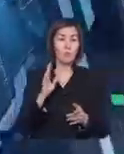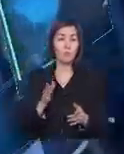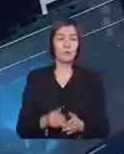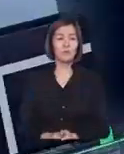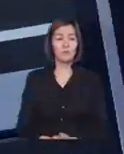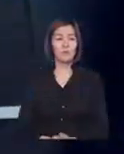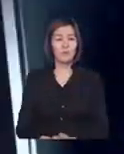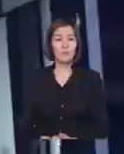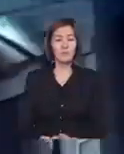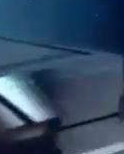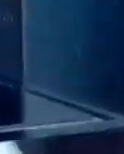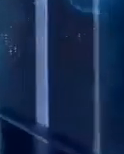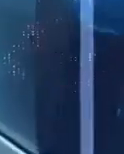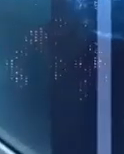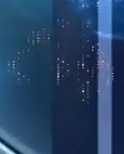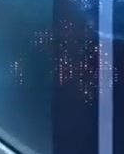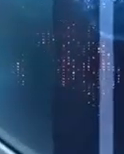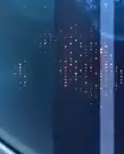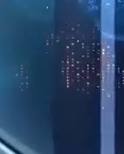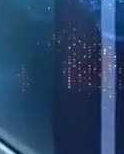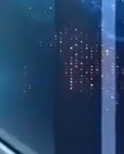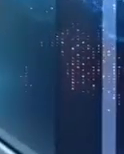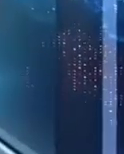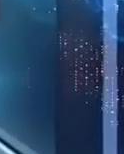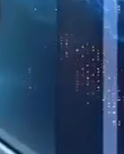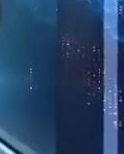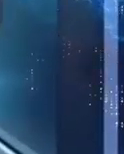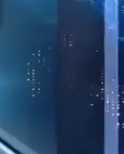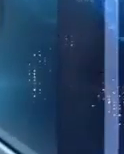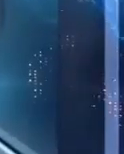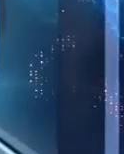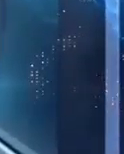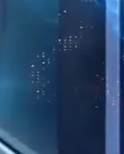Меруерт Қыдырбайқызы, Бекжан Кенжебай, Жетісу телеарнасы, Ұйғыр ауданынан.